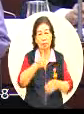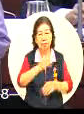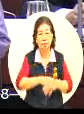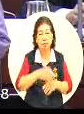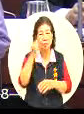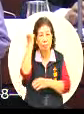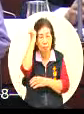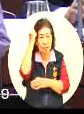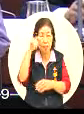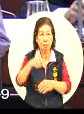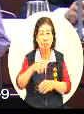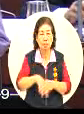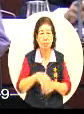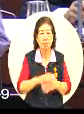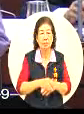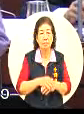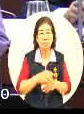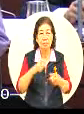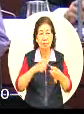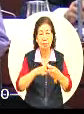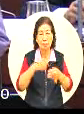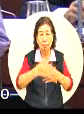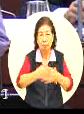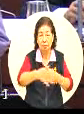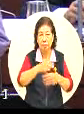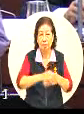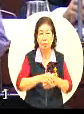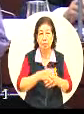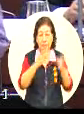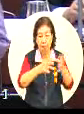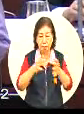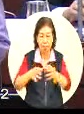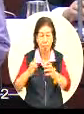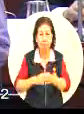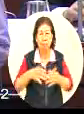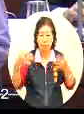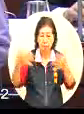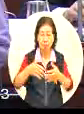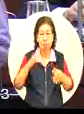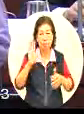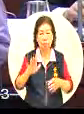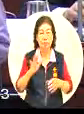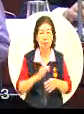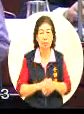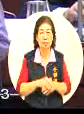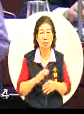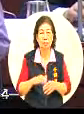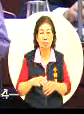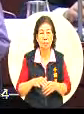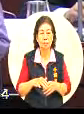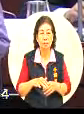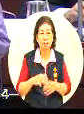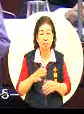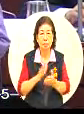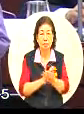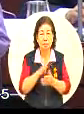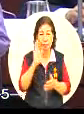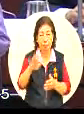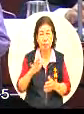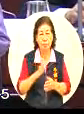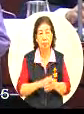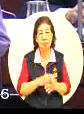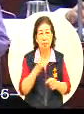但是在工程结构上有问题，我觉得说如果我们不管要将来作